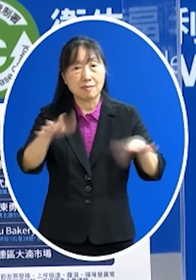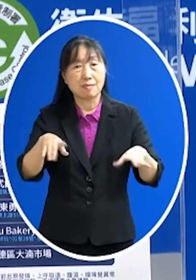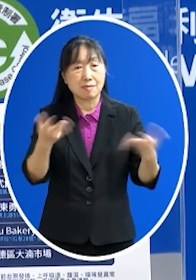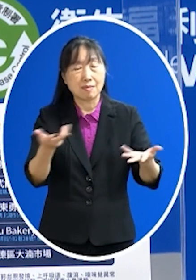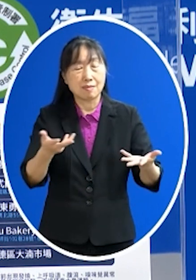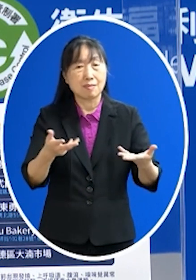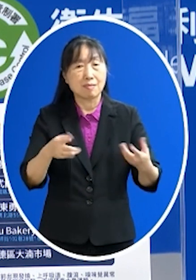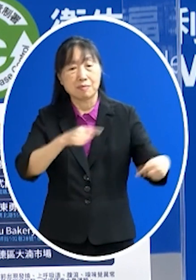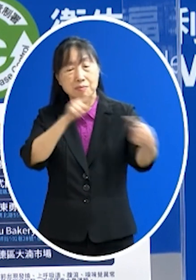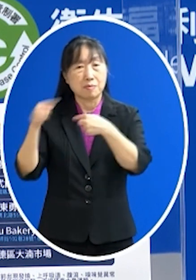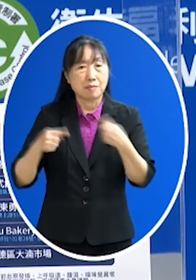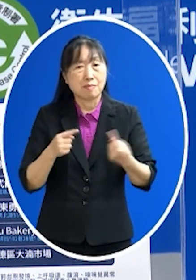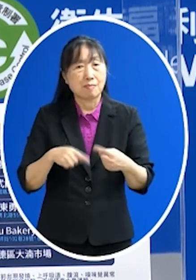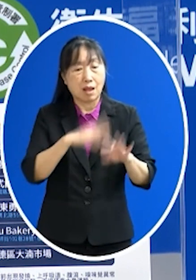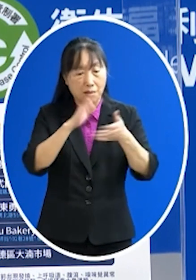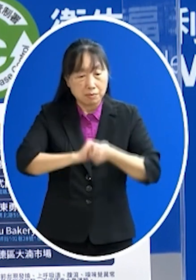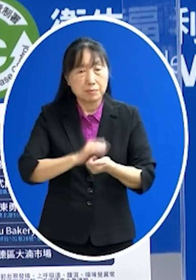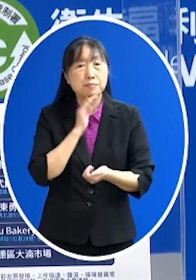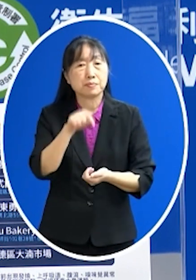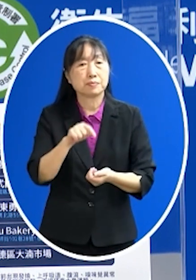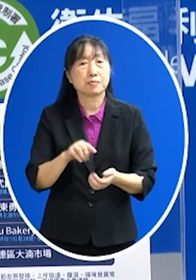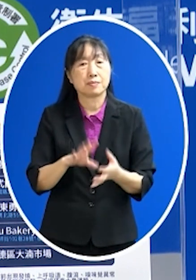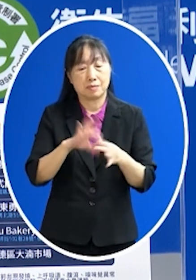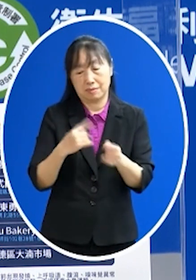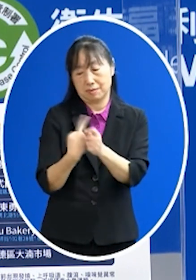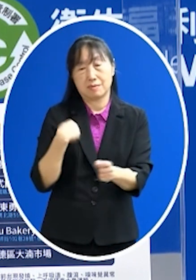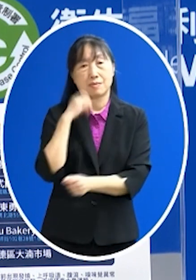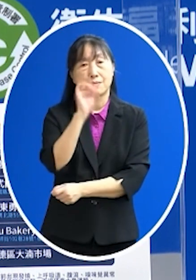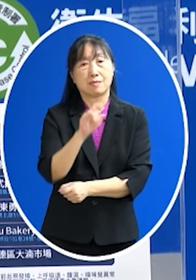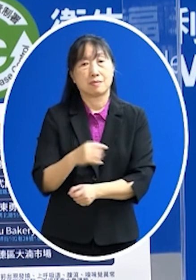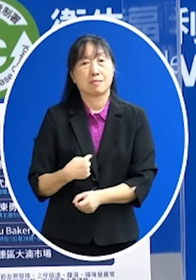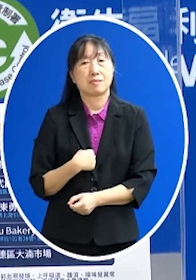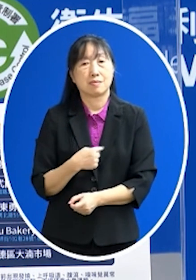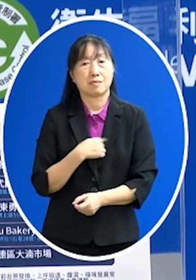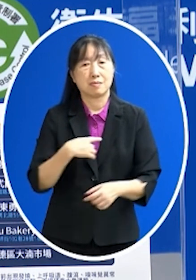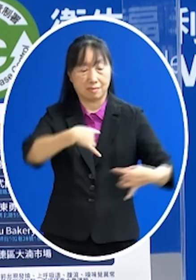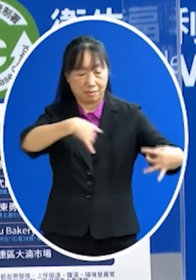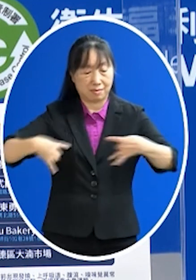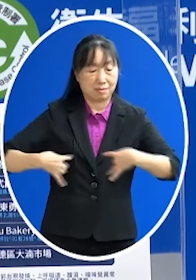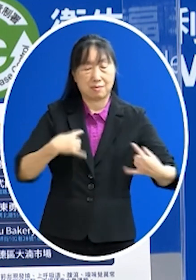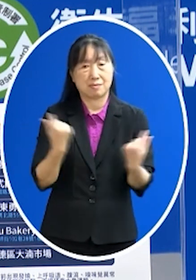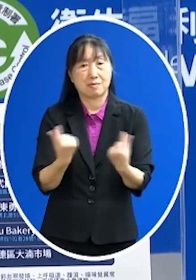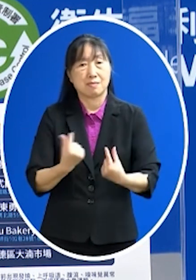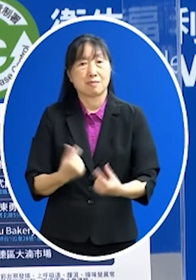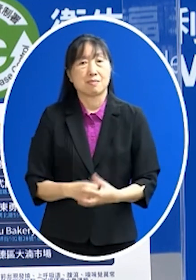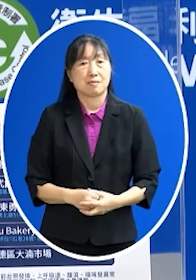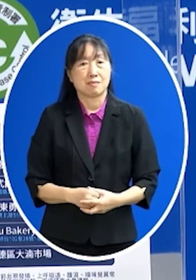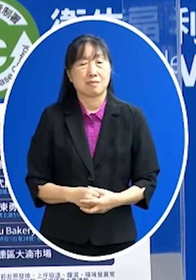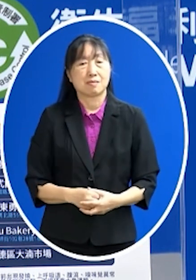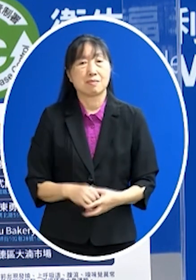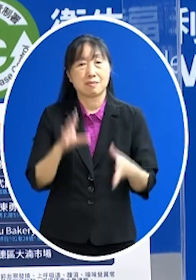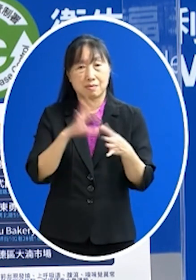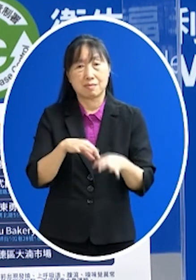议，那很多的一些决策点。所以我去年就讲说，我身上也背满了剑靶嘛哈，所以我有这样的一个